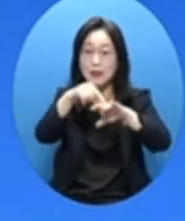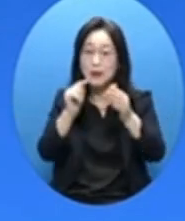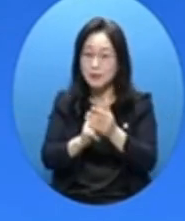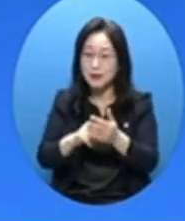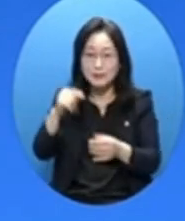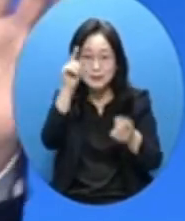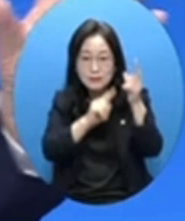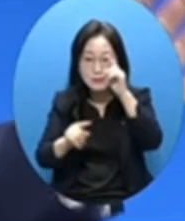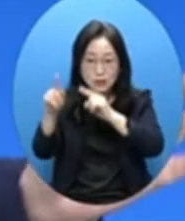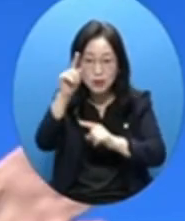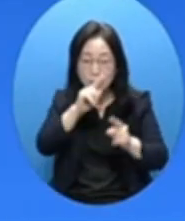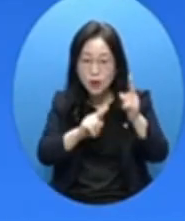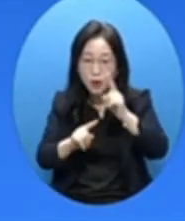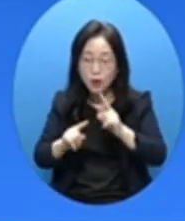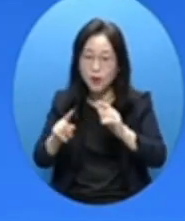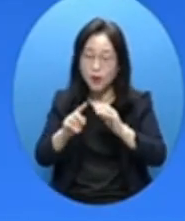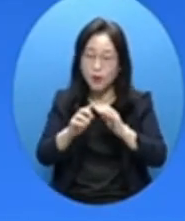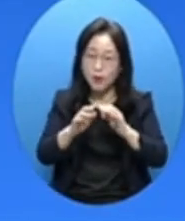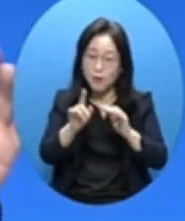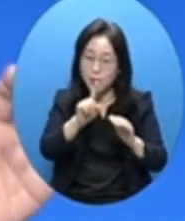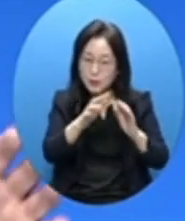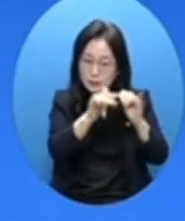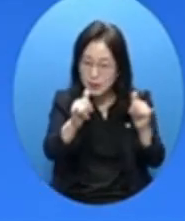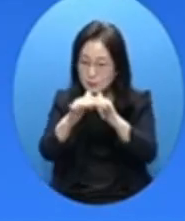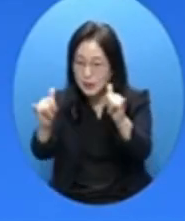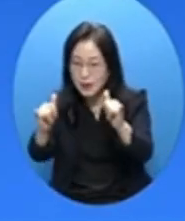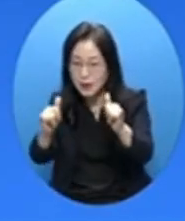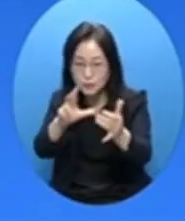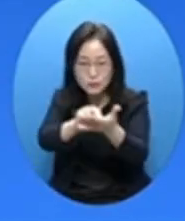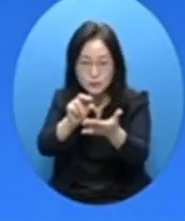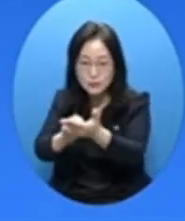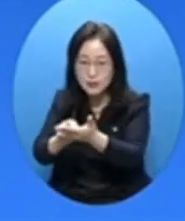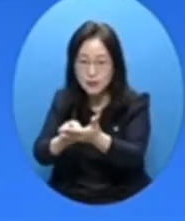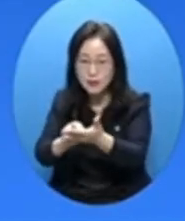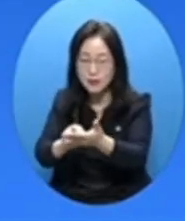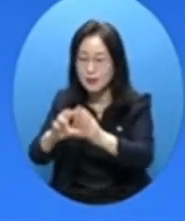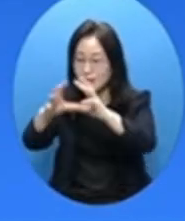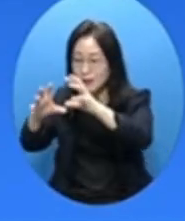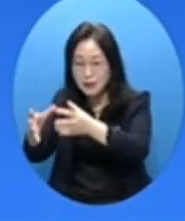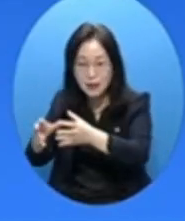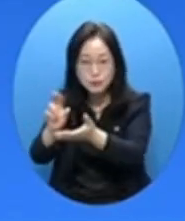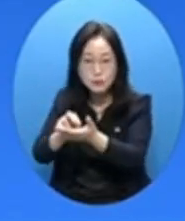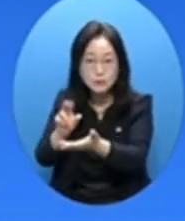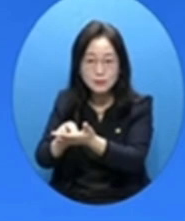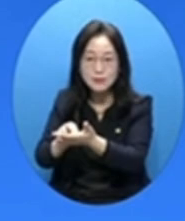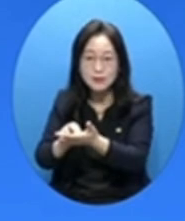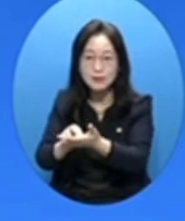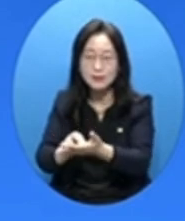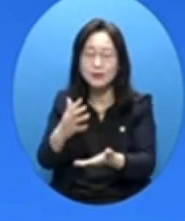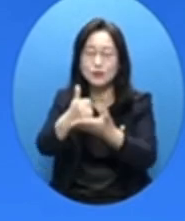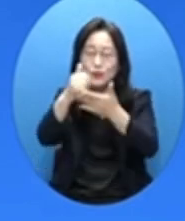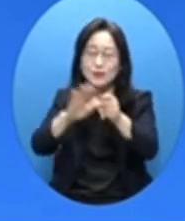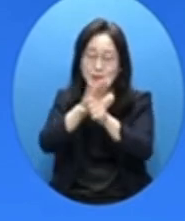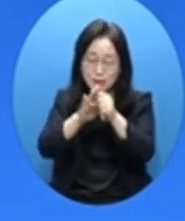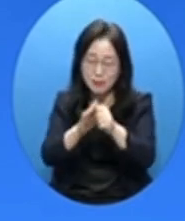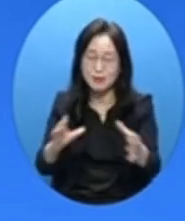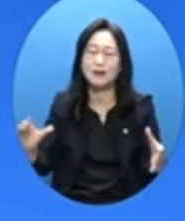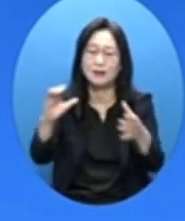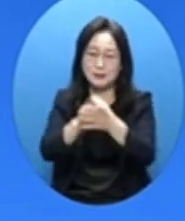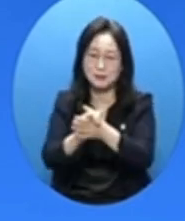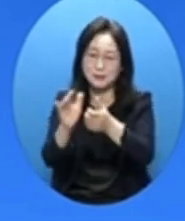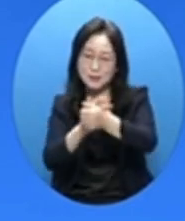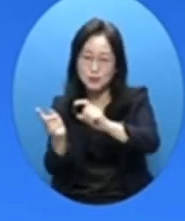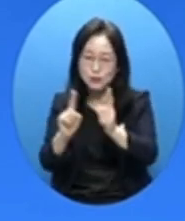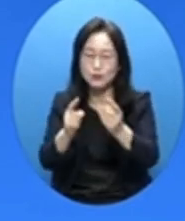상처를 사람과 사람의 모든 문제를 나라와 나라로사의 모든 문제를 주님의 사랑이 치료하고